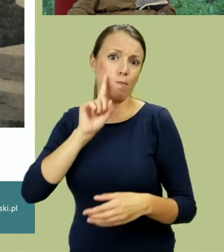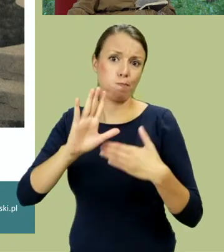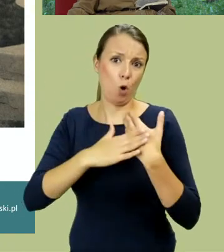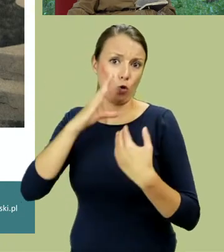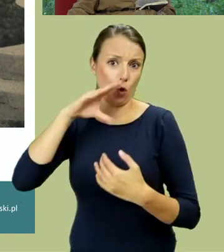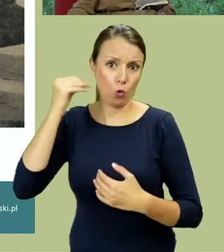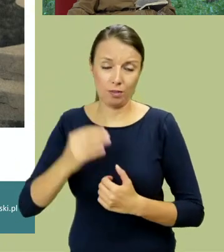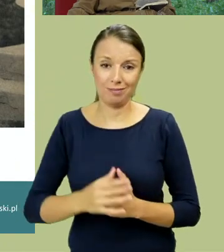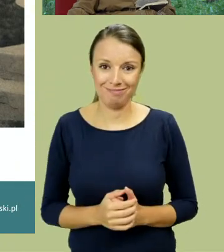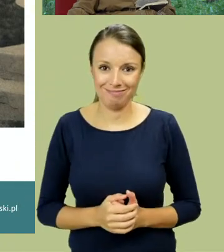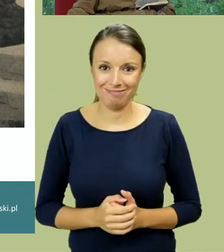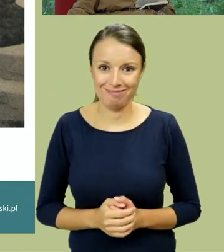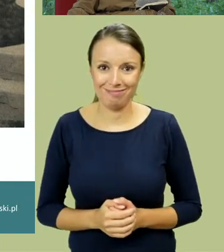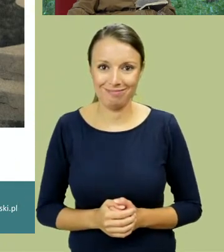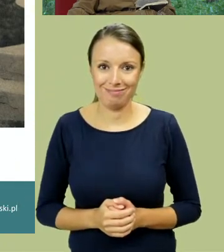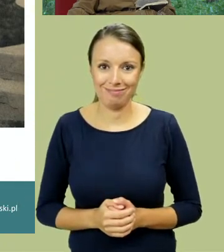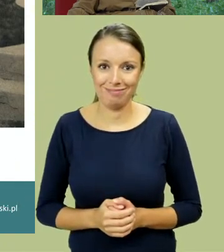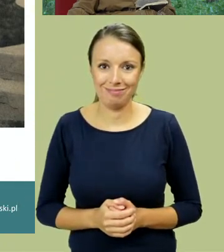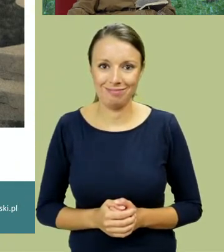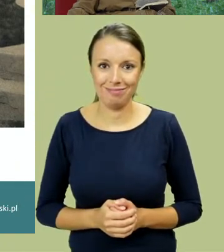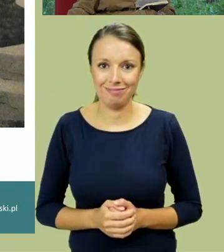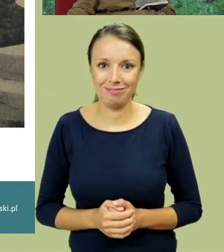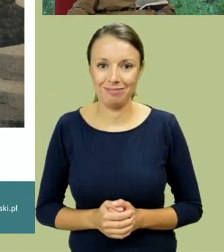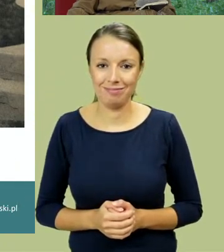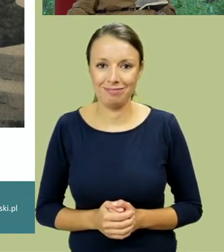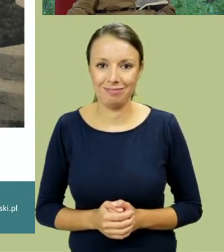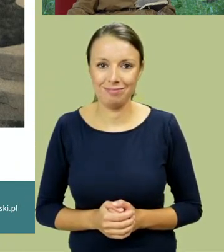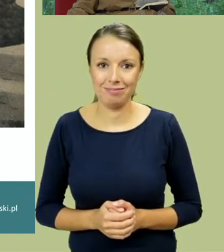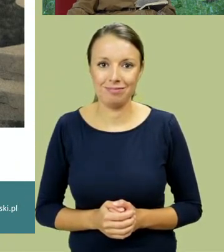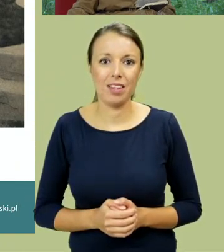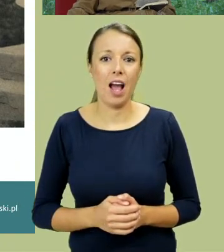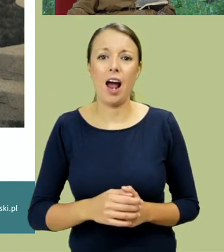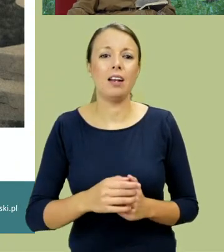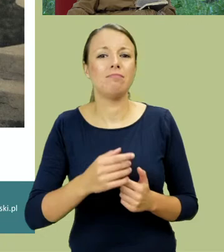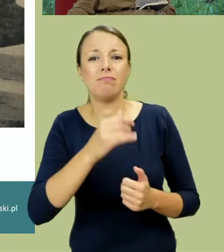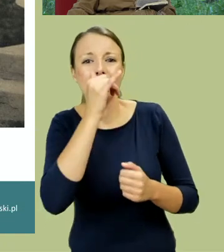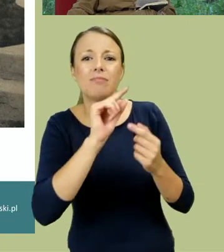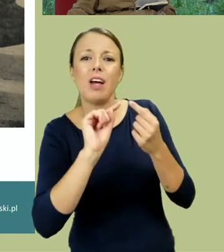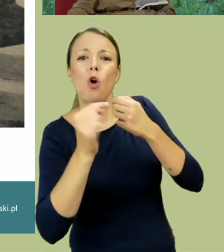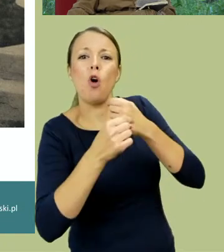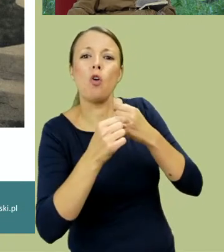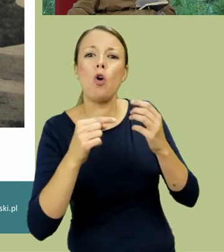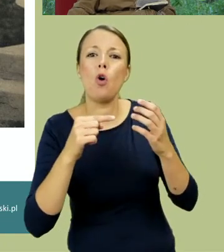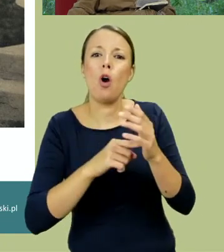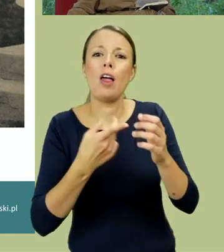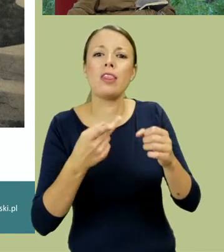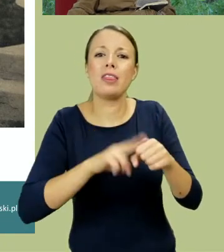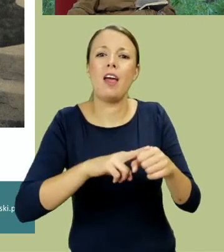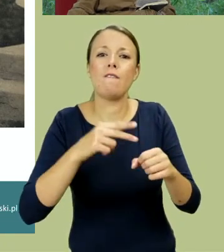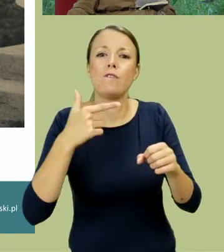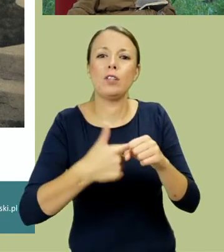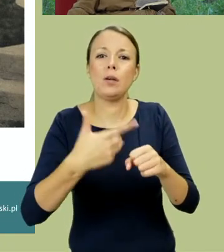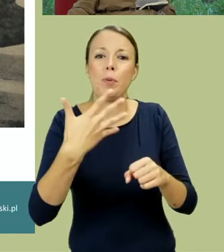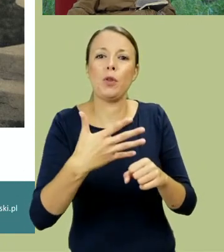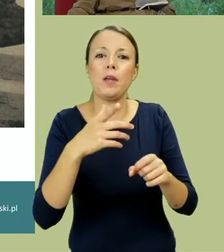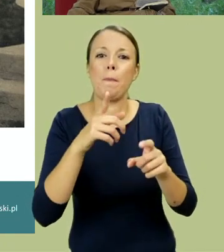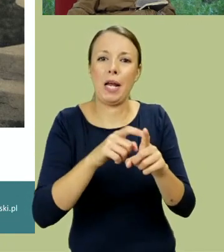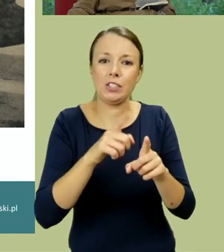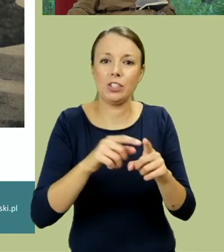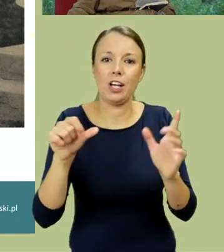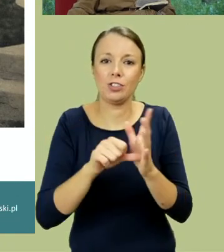się pokazać, jest wygrawerowana data ślubu, czyli 25